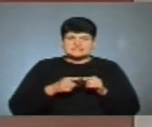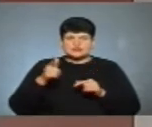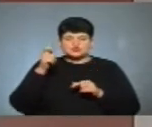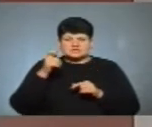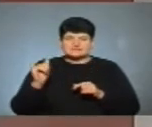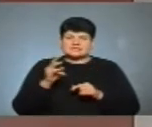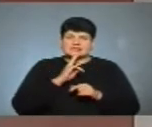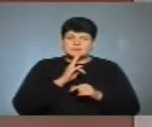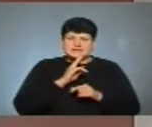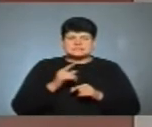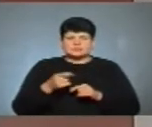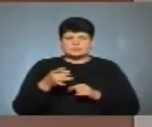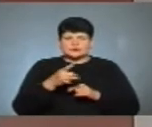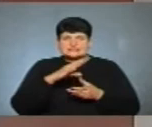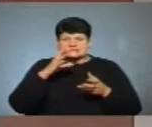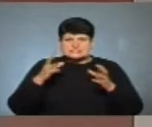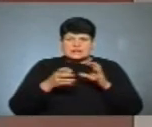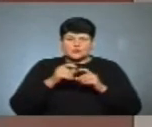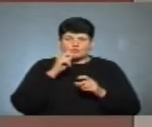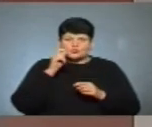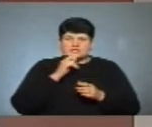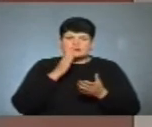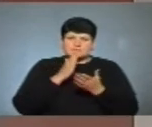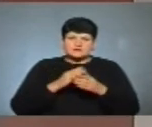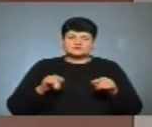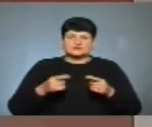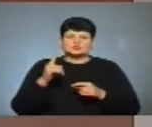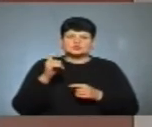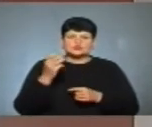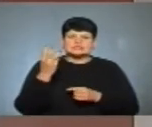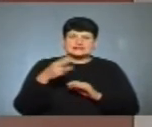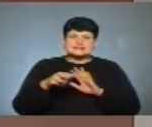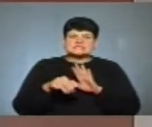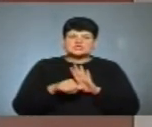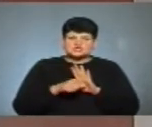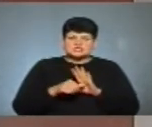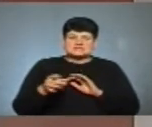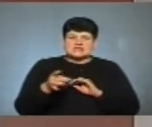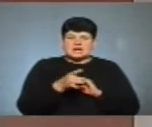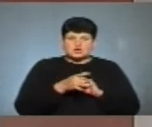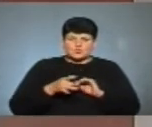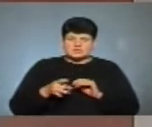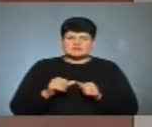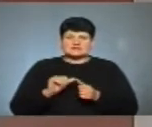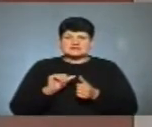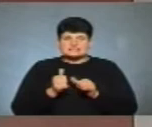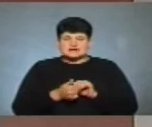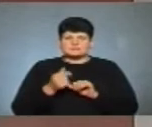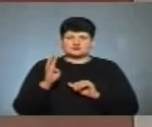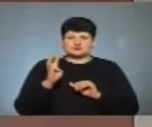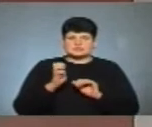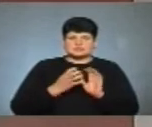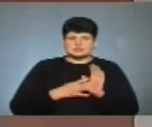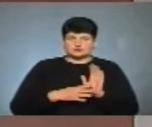і Тернопільський райони. Загалом в Україні мають утворити 136 районів замість